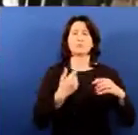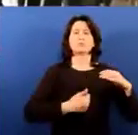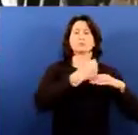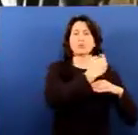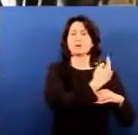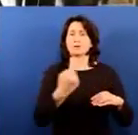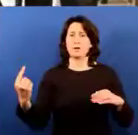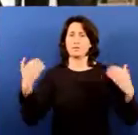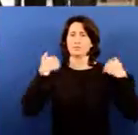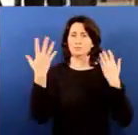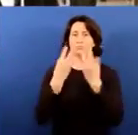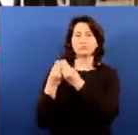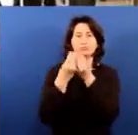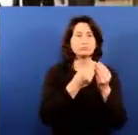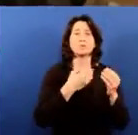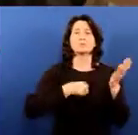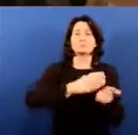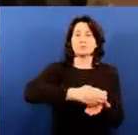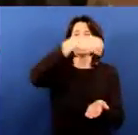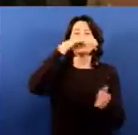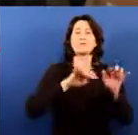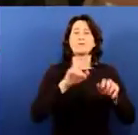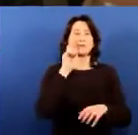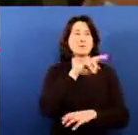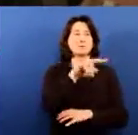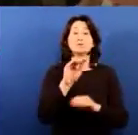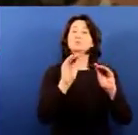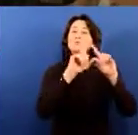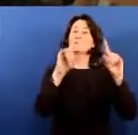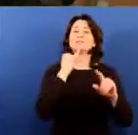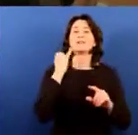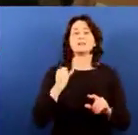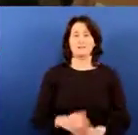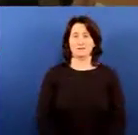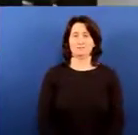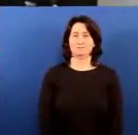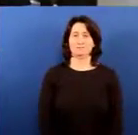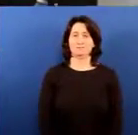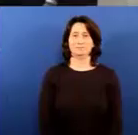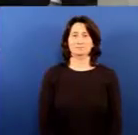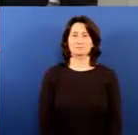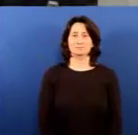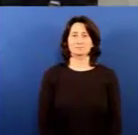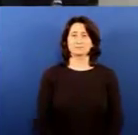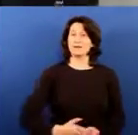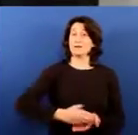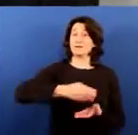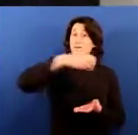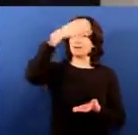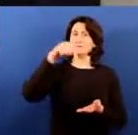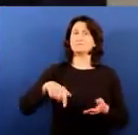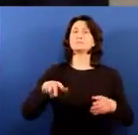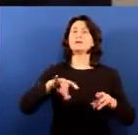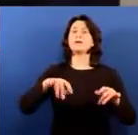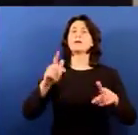eta bizita amaitzeko eraikineko zabaltzara igo ziren. Cesar Pelli arkitekto ezagunak diseinatu zuen